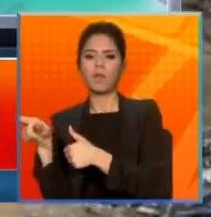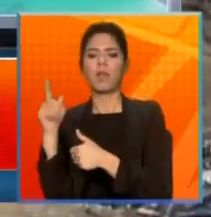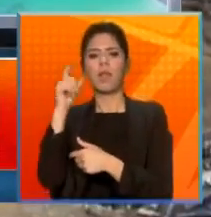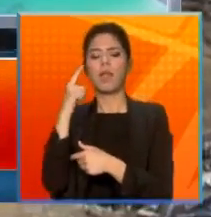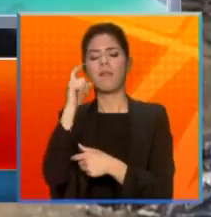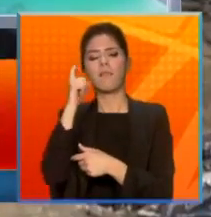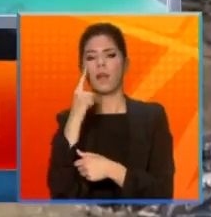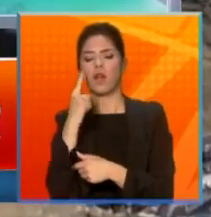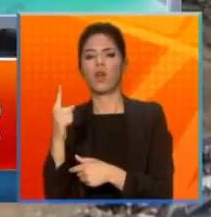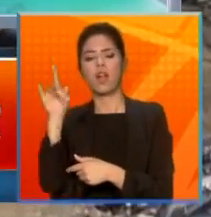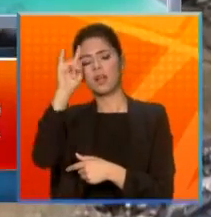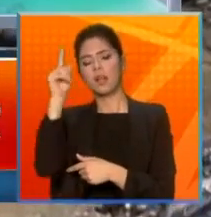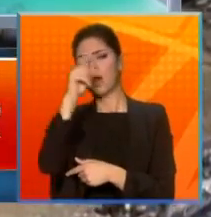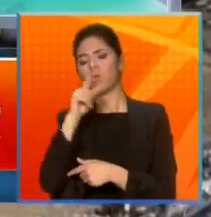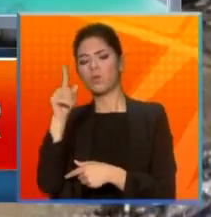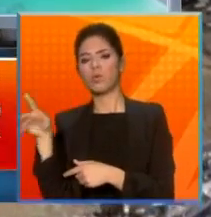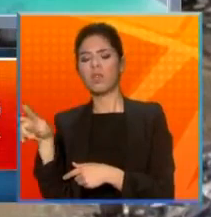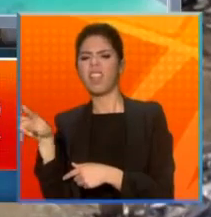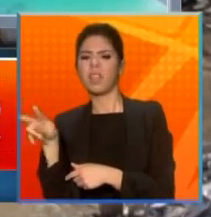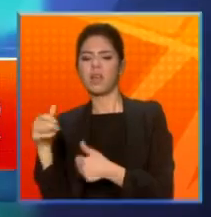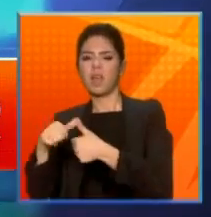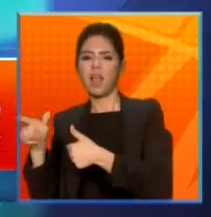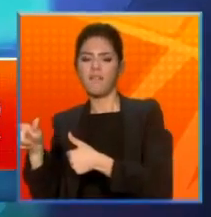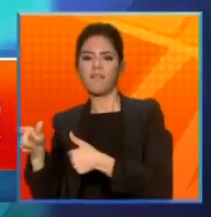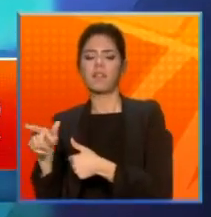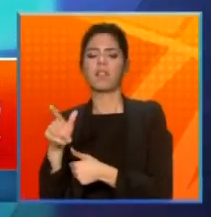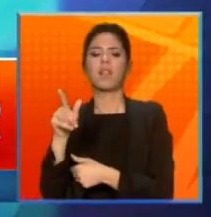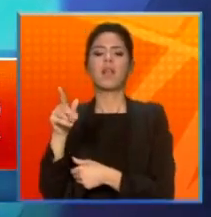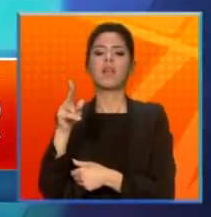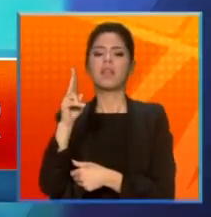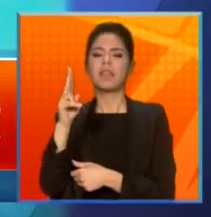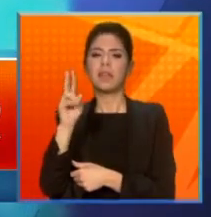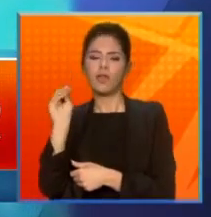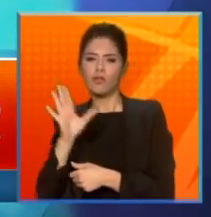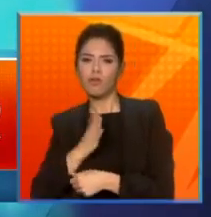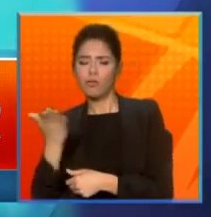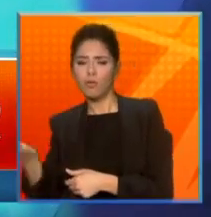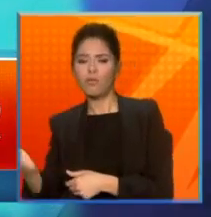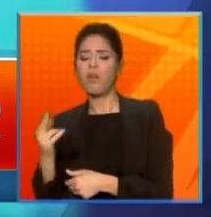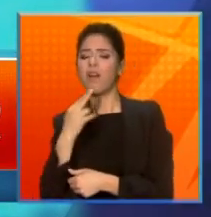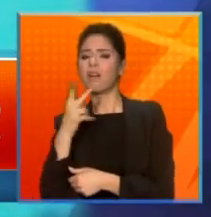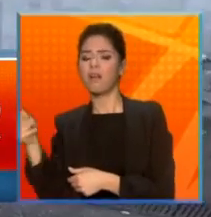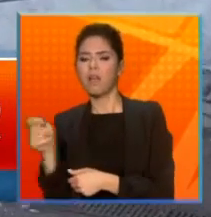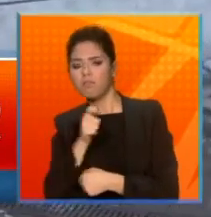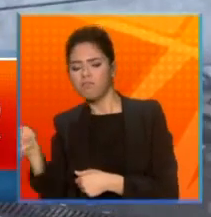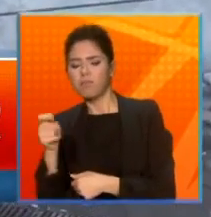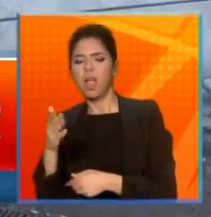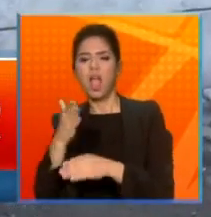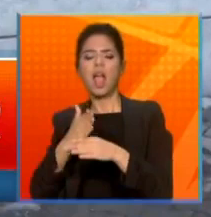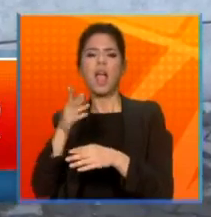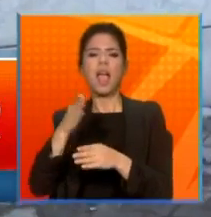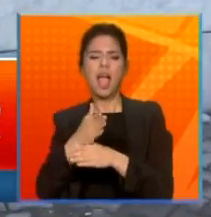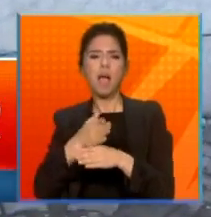iddiaya göre kıskançlıktı. Zira Pirdal iki çocuğun annesi Özlem Pirdal'a ekmek bıçağıyla saldırdı. Genç